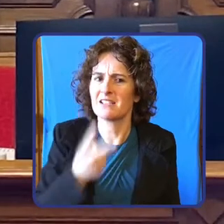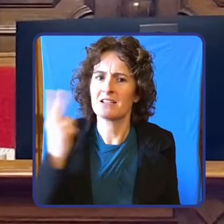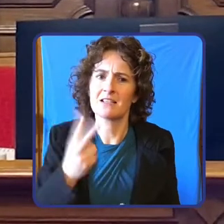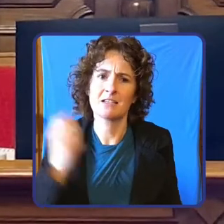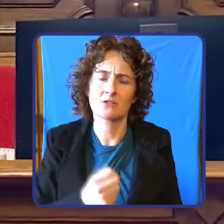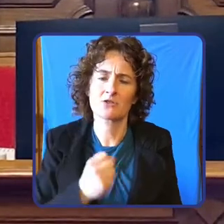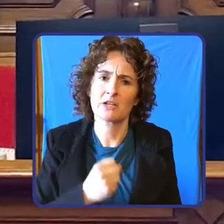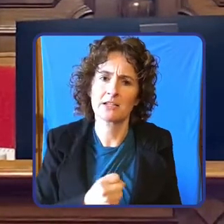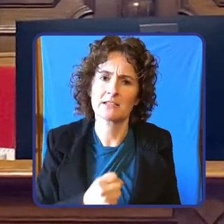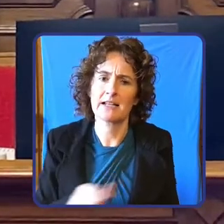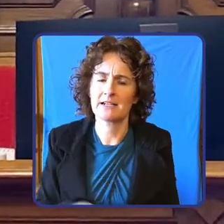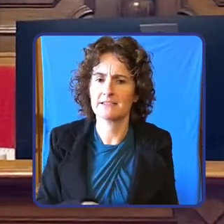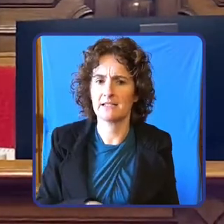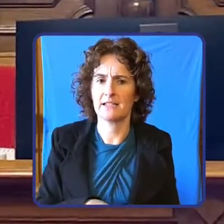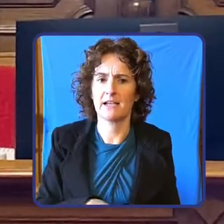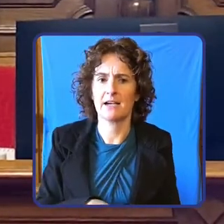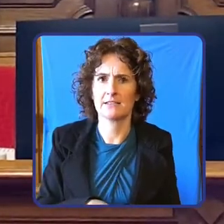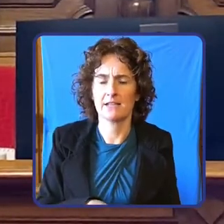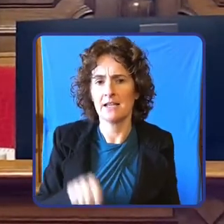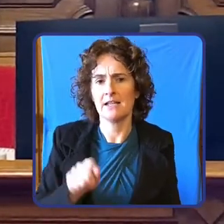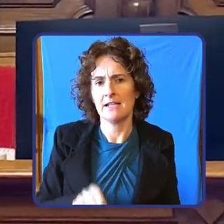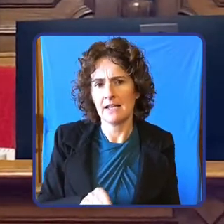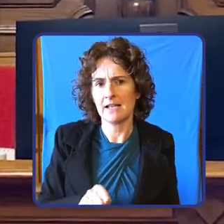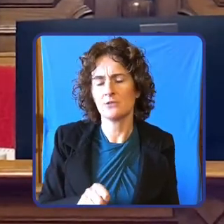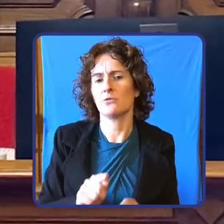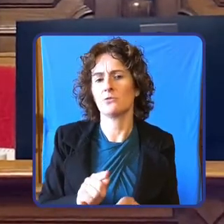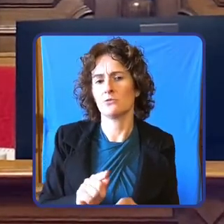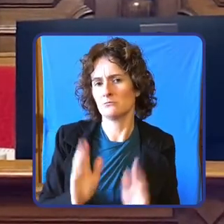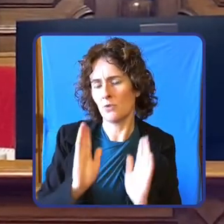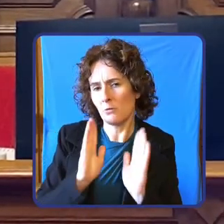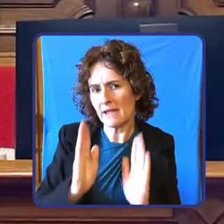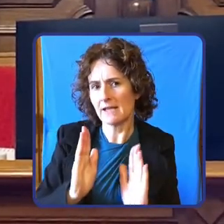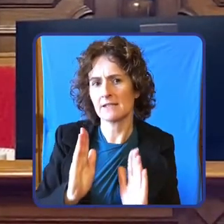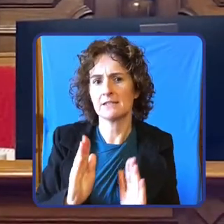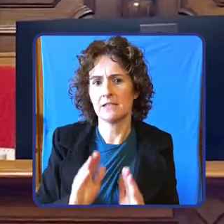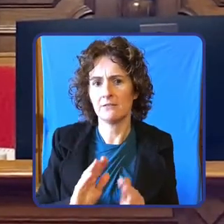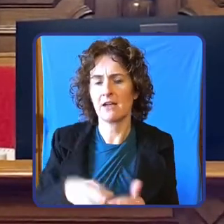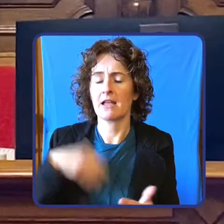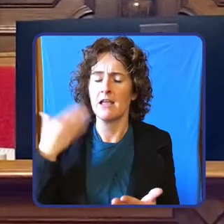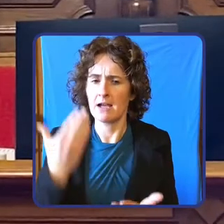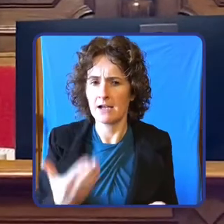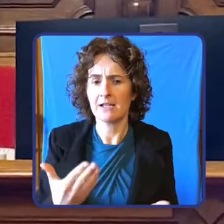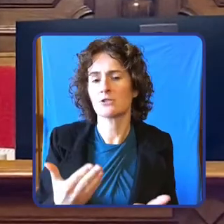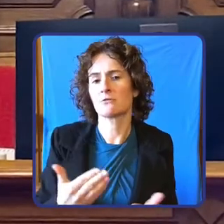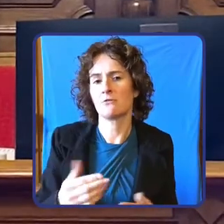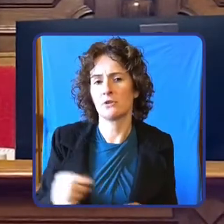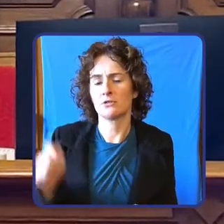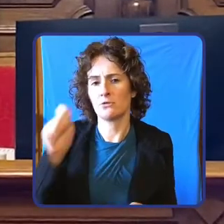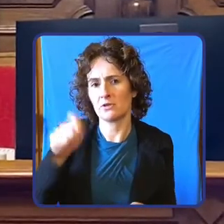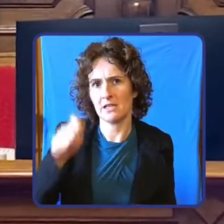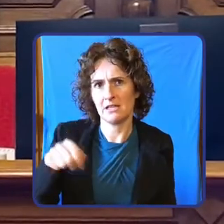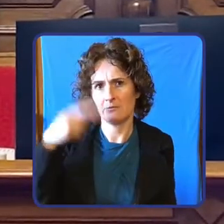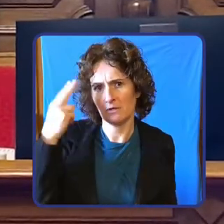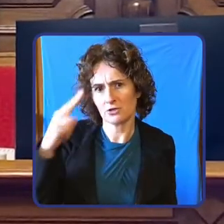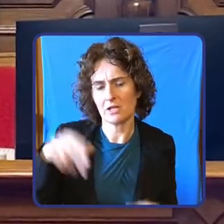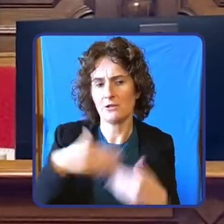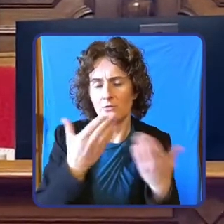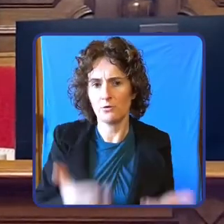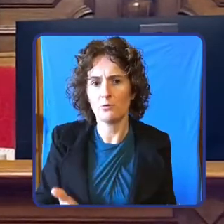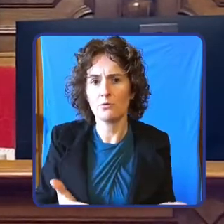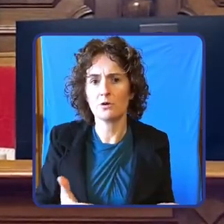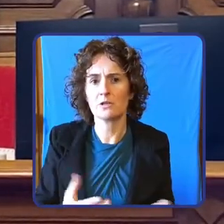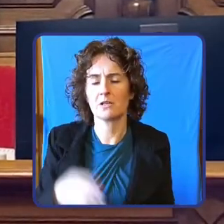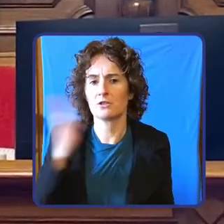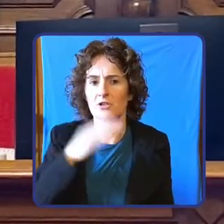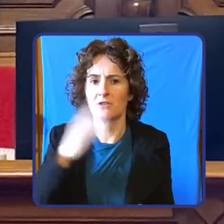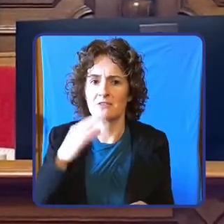vásárhelyeket? De legyünk objektívek, nagyon hálás vagyok a képviselő úrnak azért, és a fideszes agrárszervezeteknek,